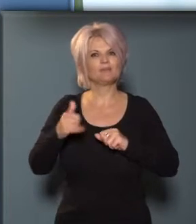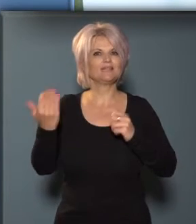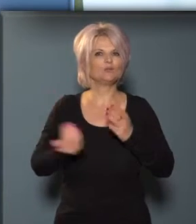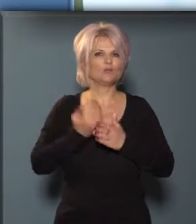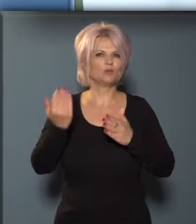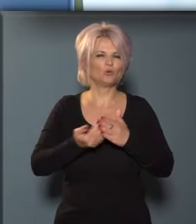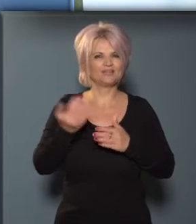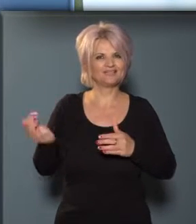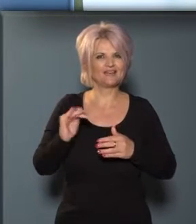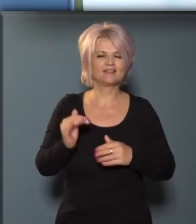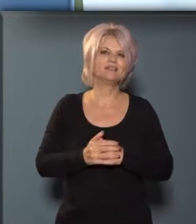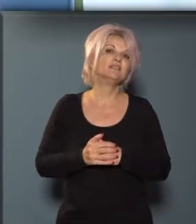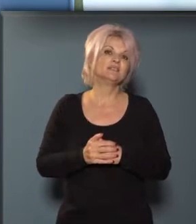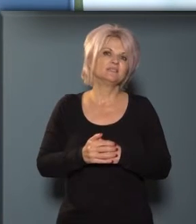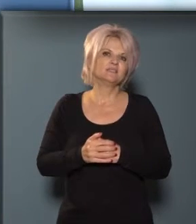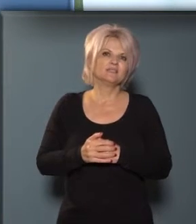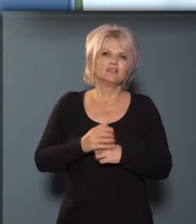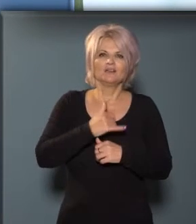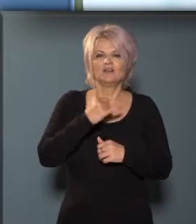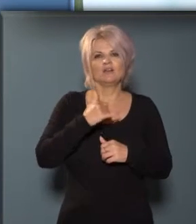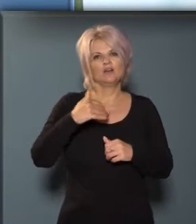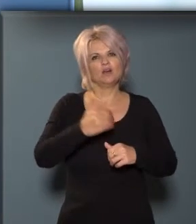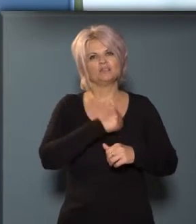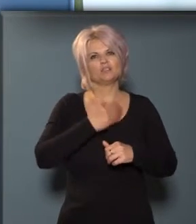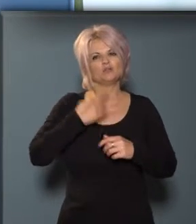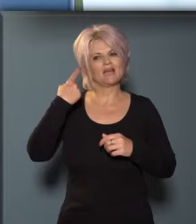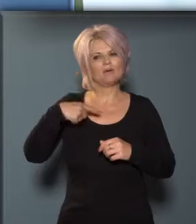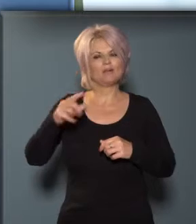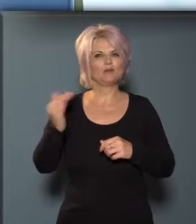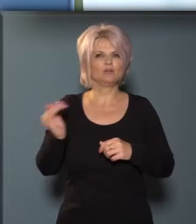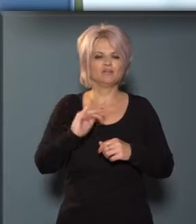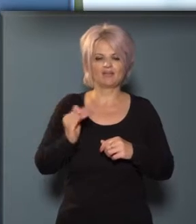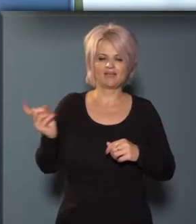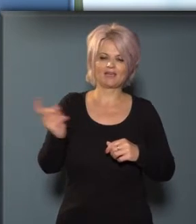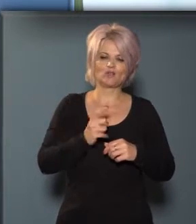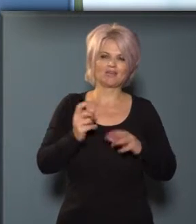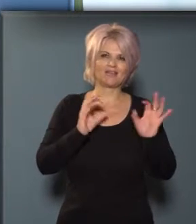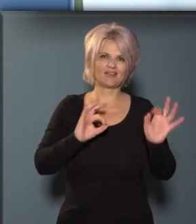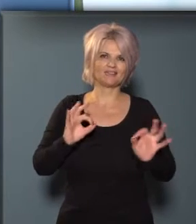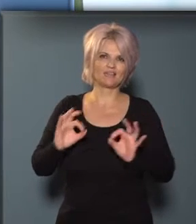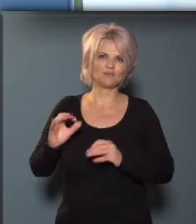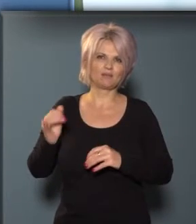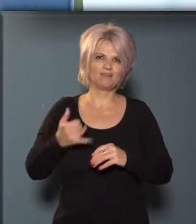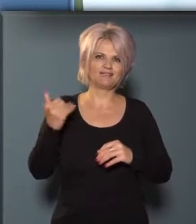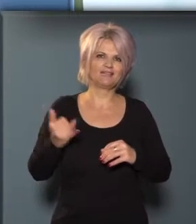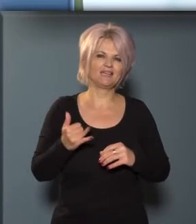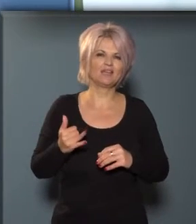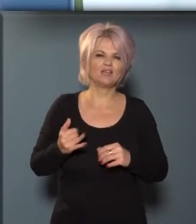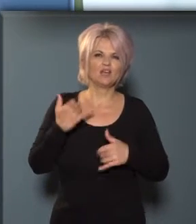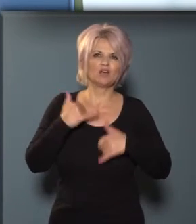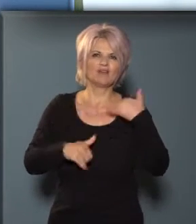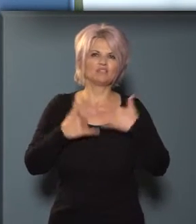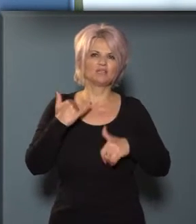mindig az adott évben az iskolába menő gyerekek jönnek ide erre a rendezvényre, és igazából a